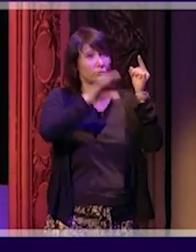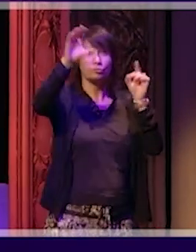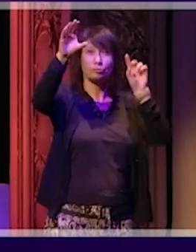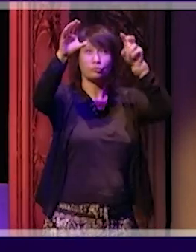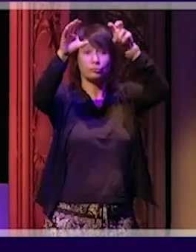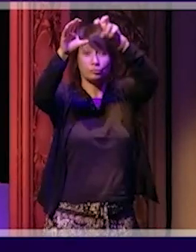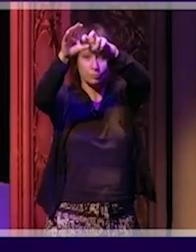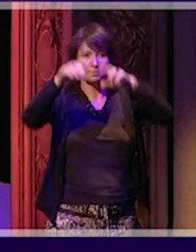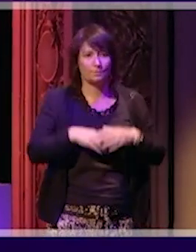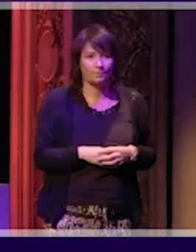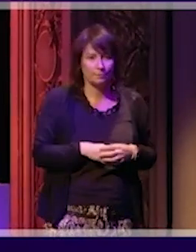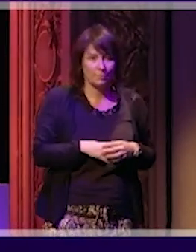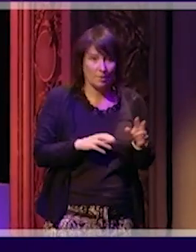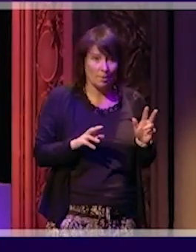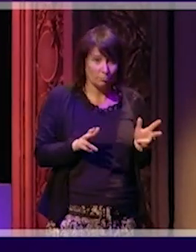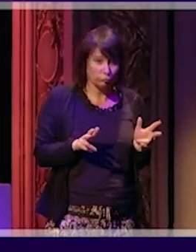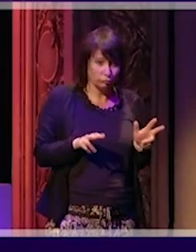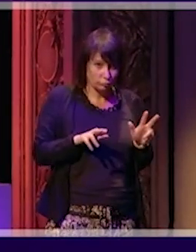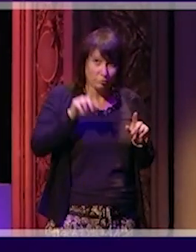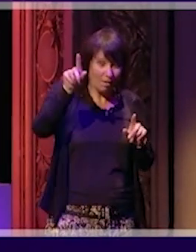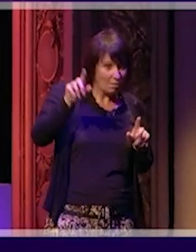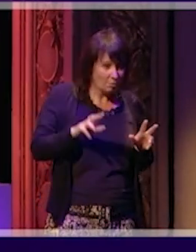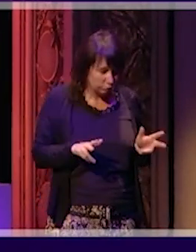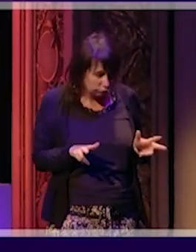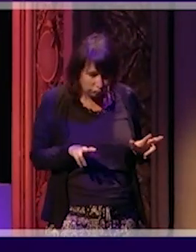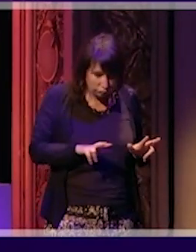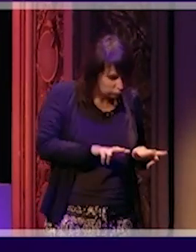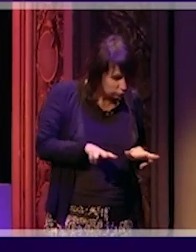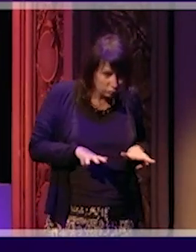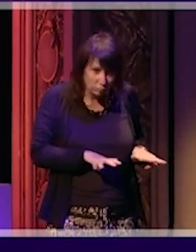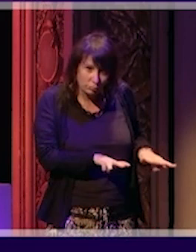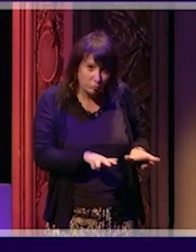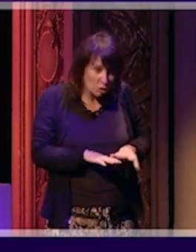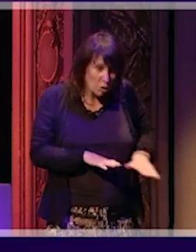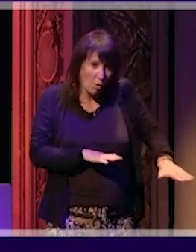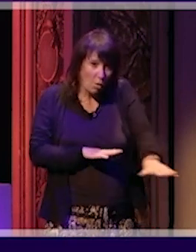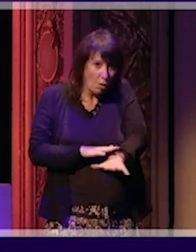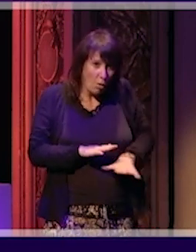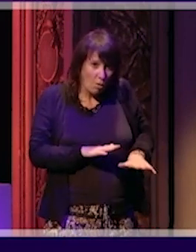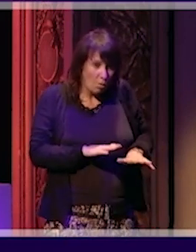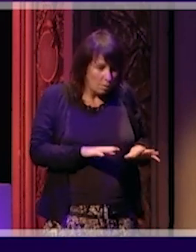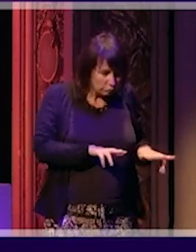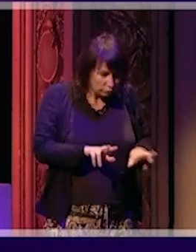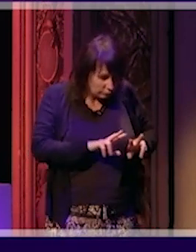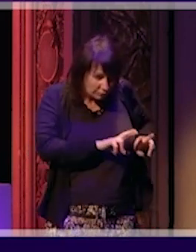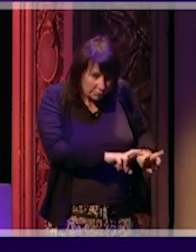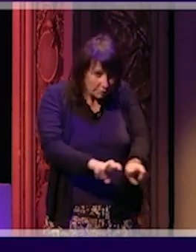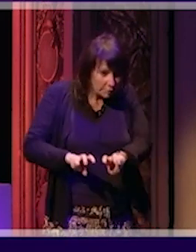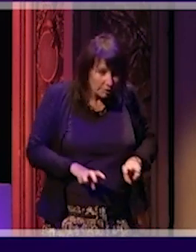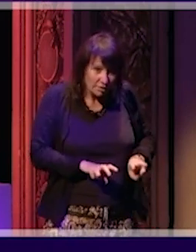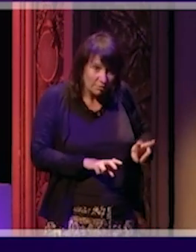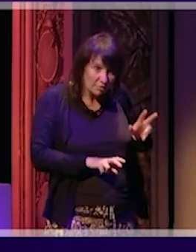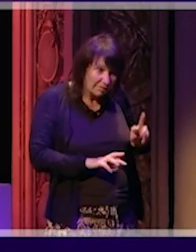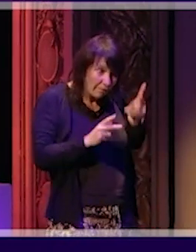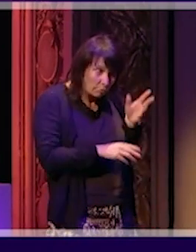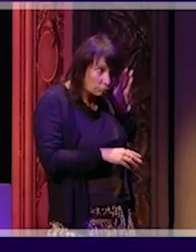embarqué ce très gros robot télécommandé va analyser le sol martien pour y chercher des traces de vie passées et pourquoi